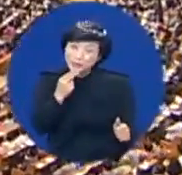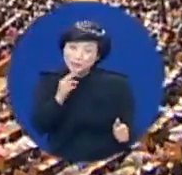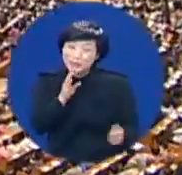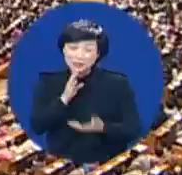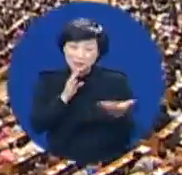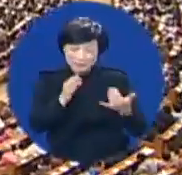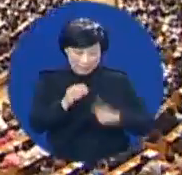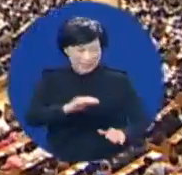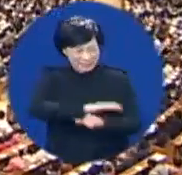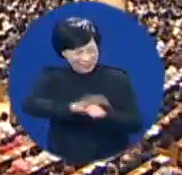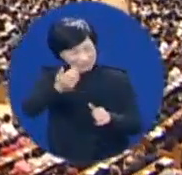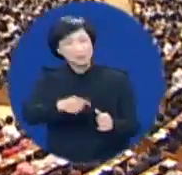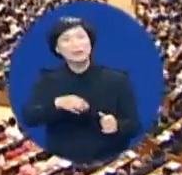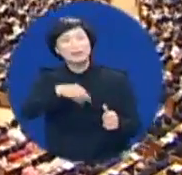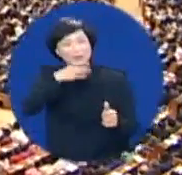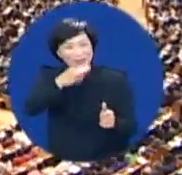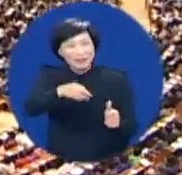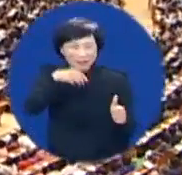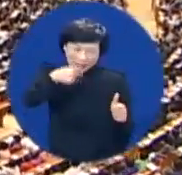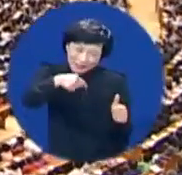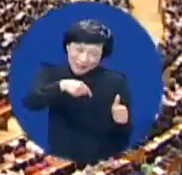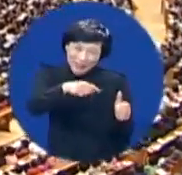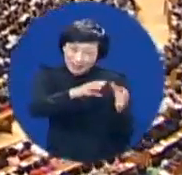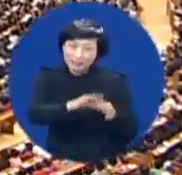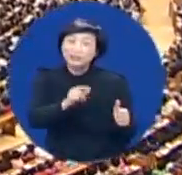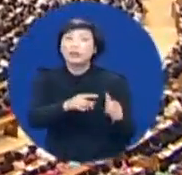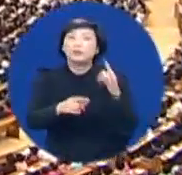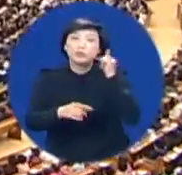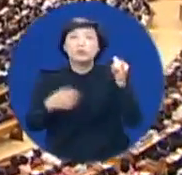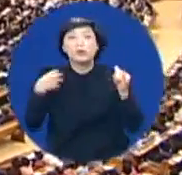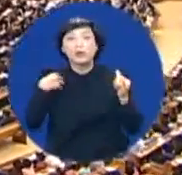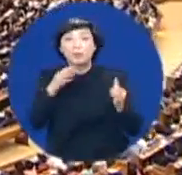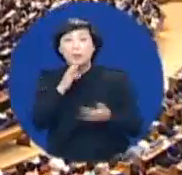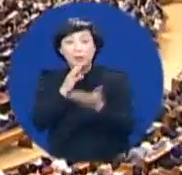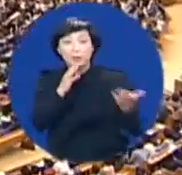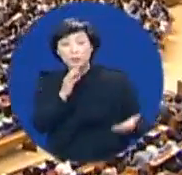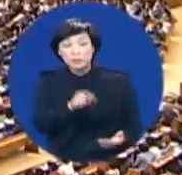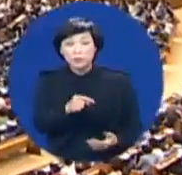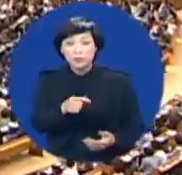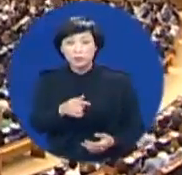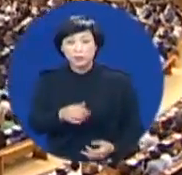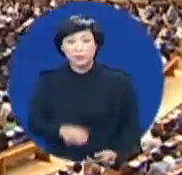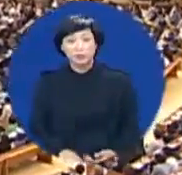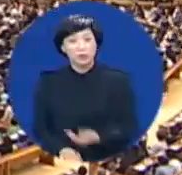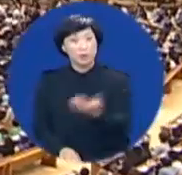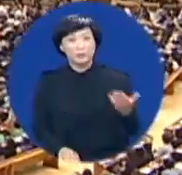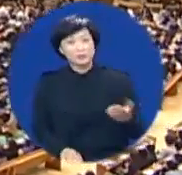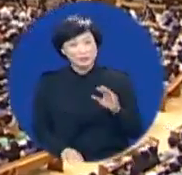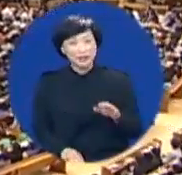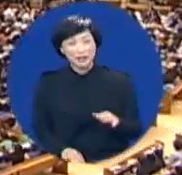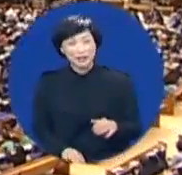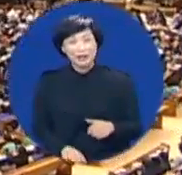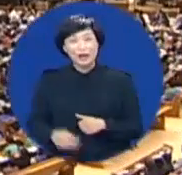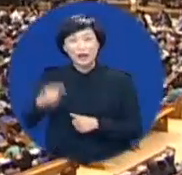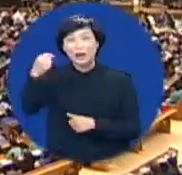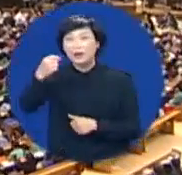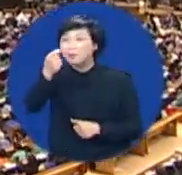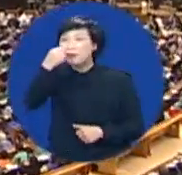자식이 잘 되는 소리만 하는 게 부모요. 누가 가르쳤는지는 모르는데 용케